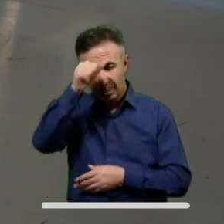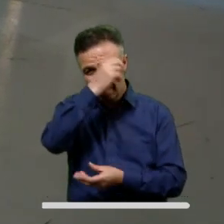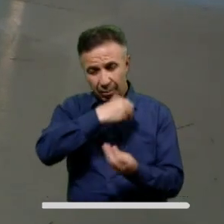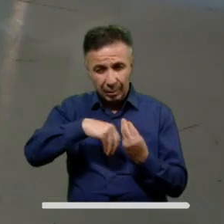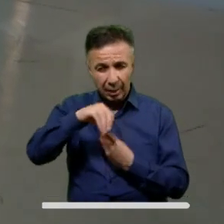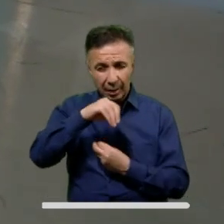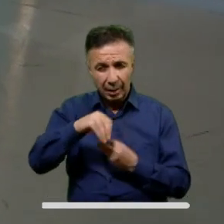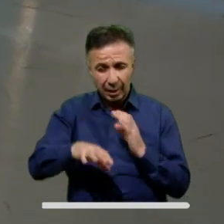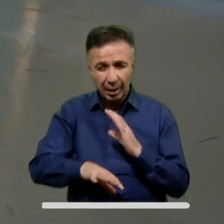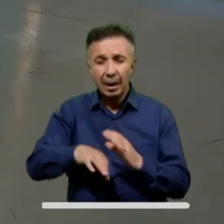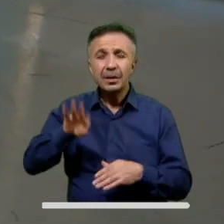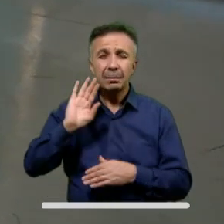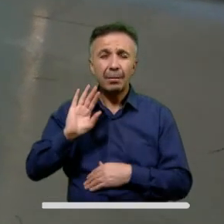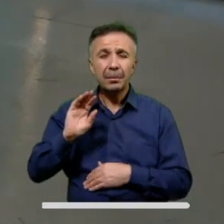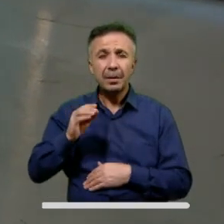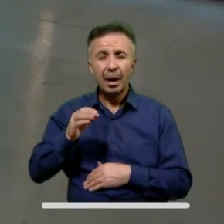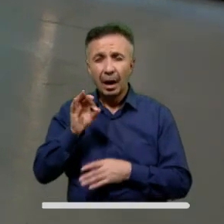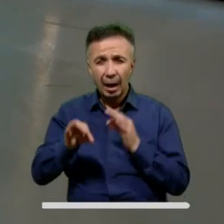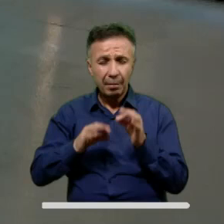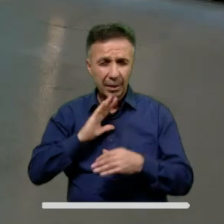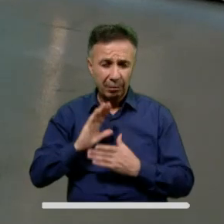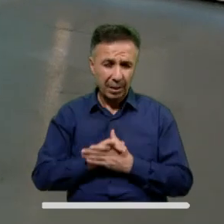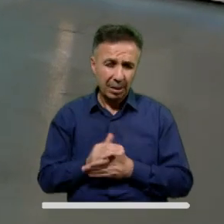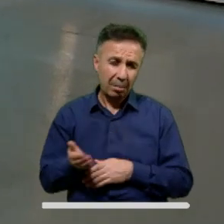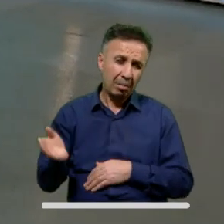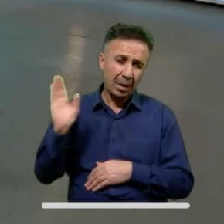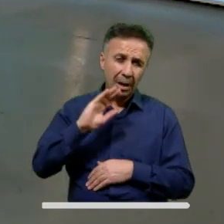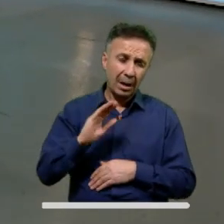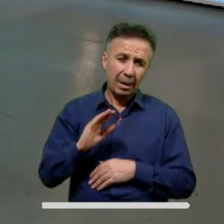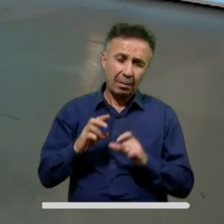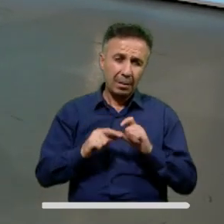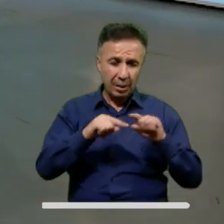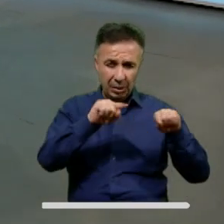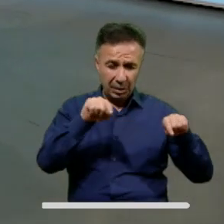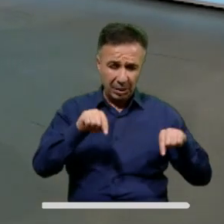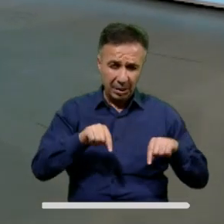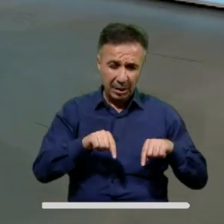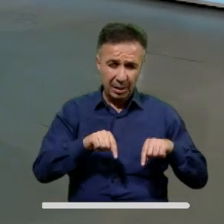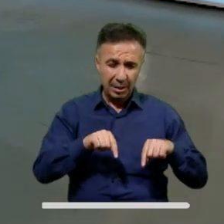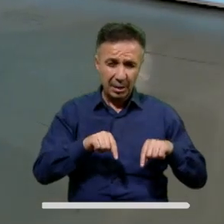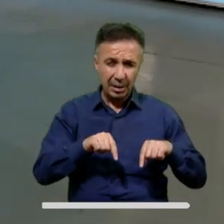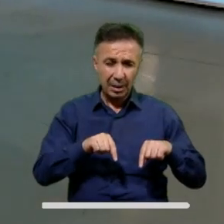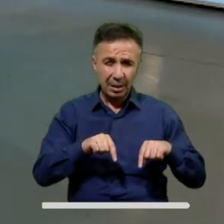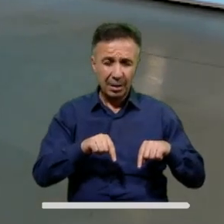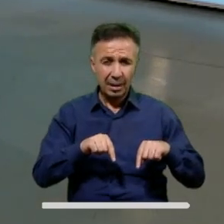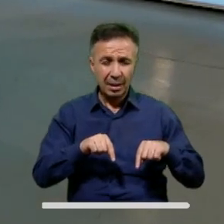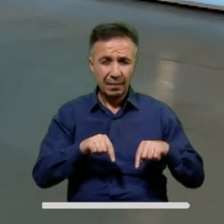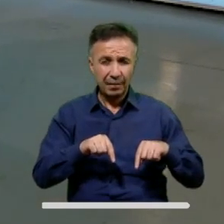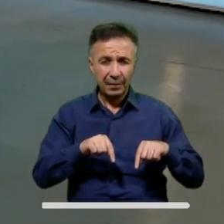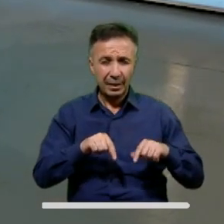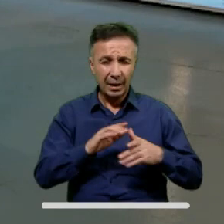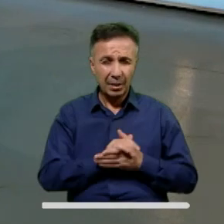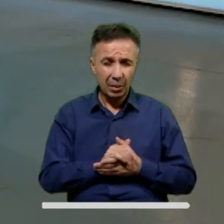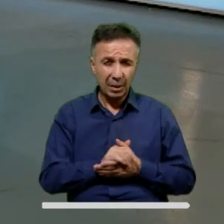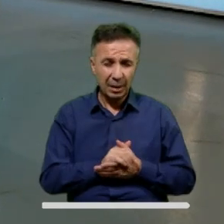tane amcamız var. Ama başka bir şirket böyle işçi olarak geçecek onu. Sadece kağıt üzerinde işçi olarak geçecek ama o